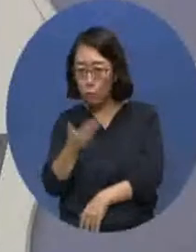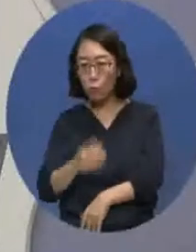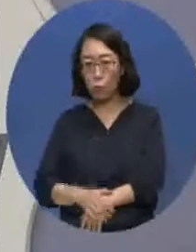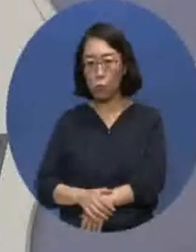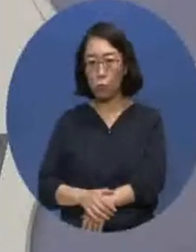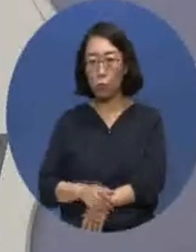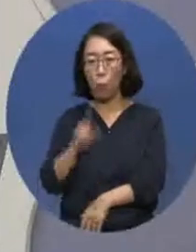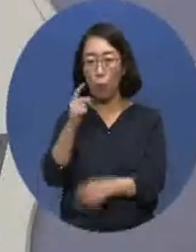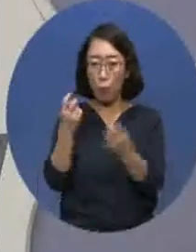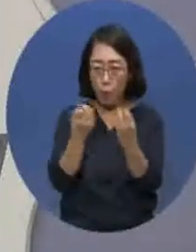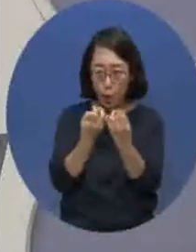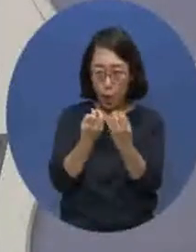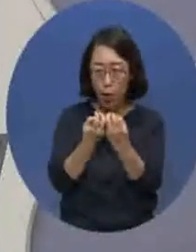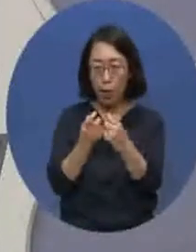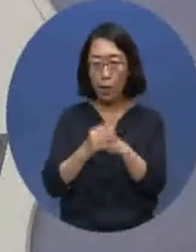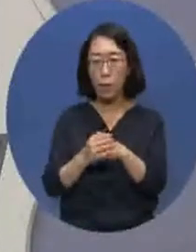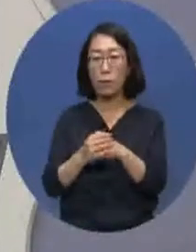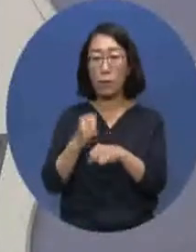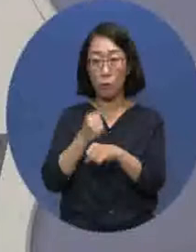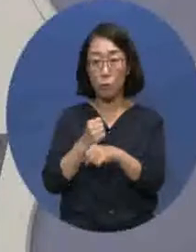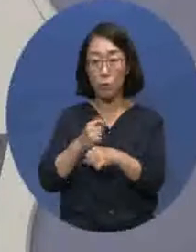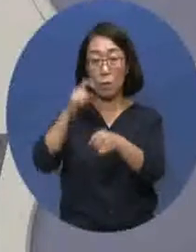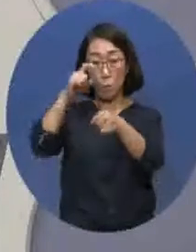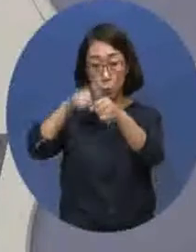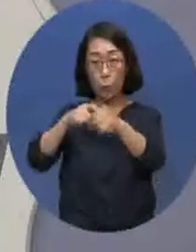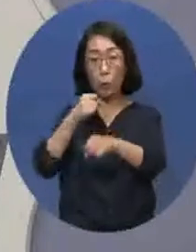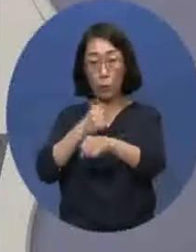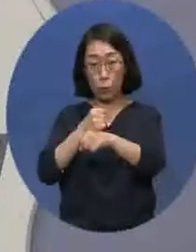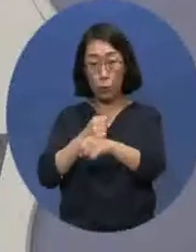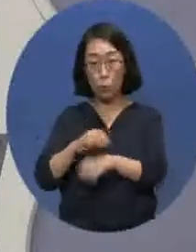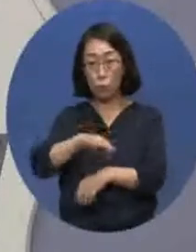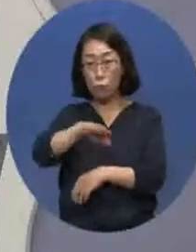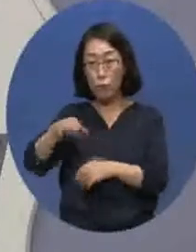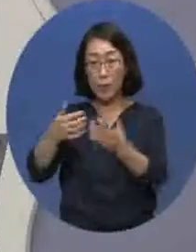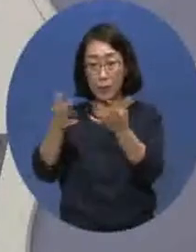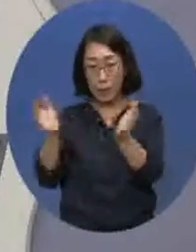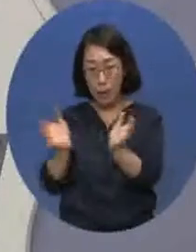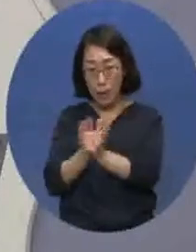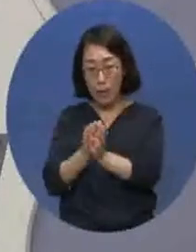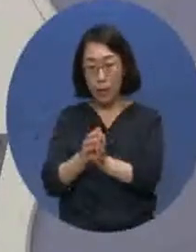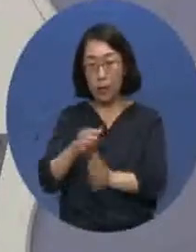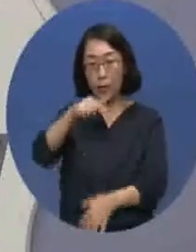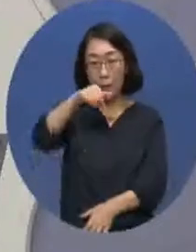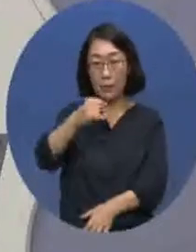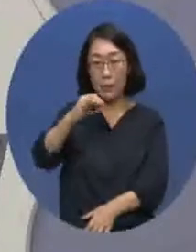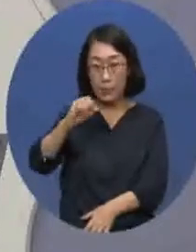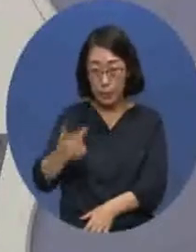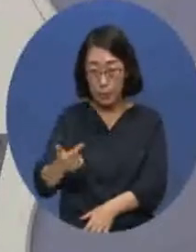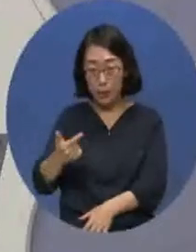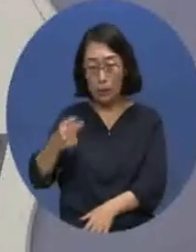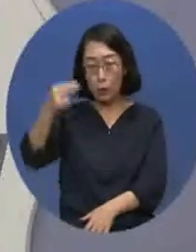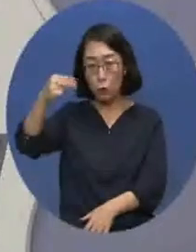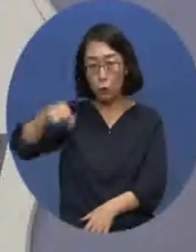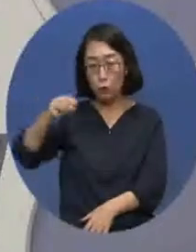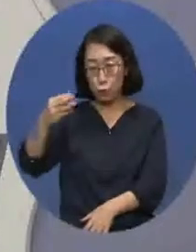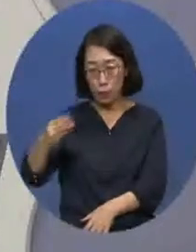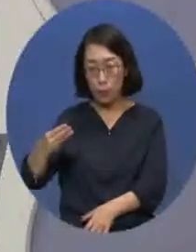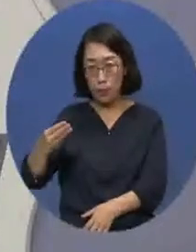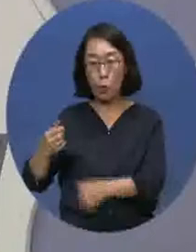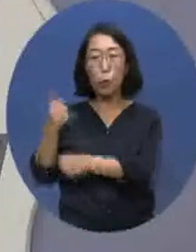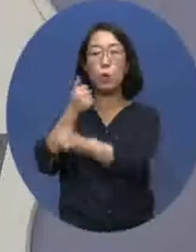정책은 그렇게 나가고 있고요 우리 더불어 민주당 에서도 그린 묘 딜 또 그런 의원 외에도 만들어져서